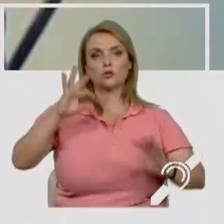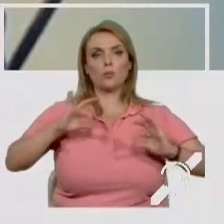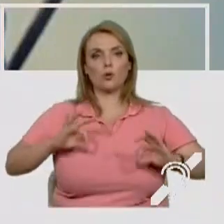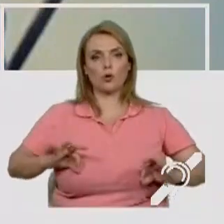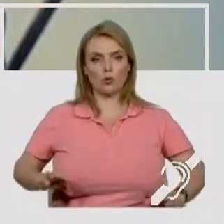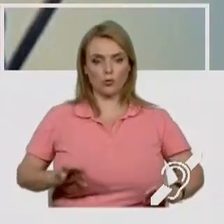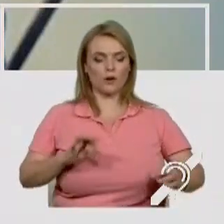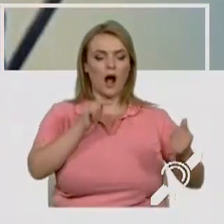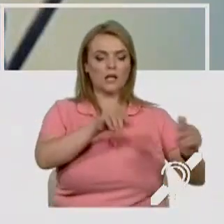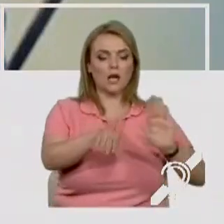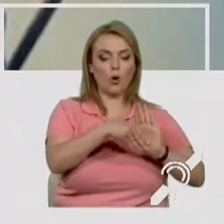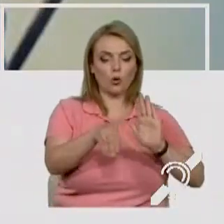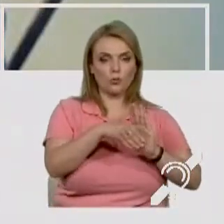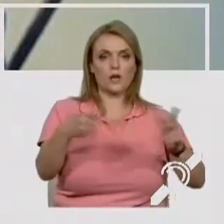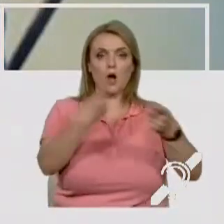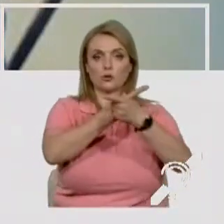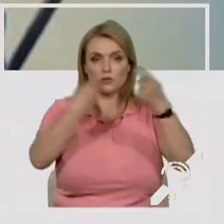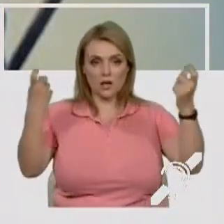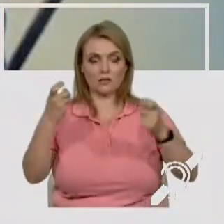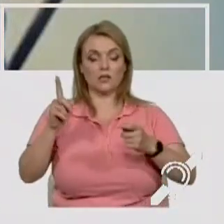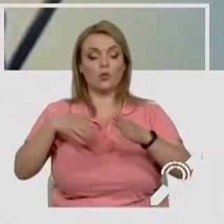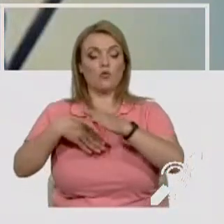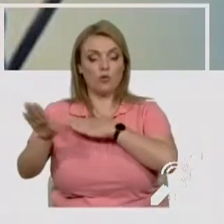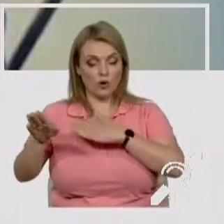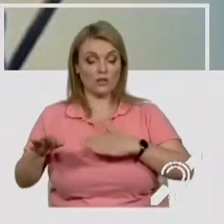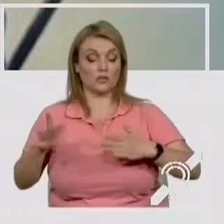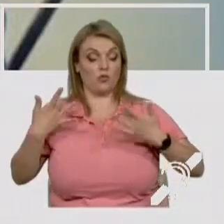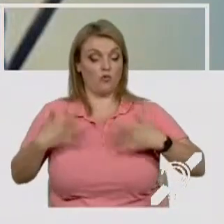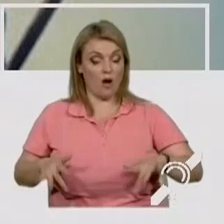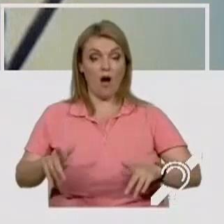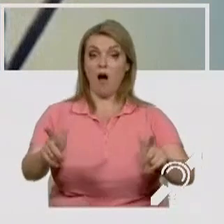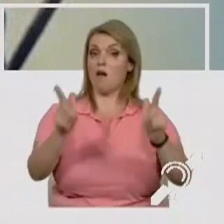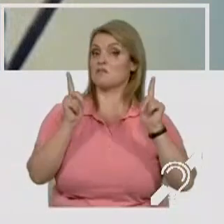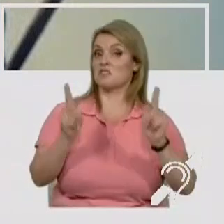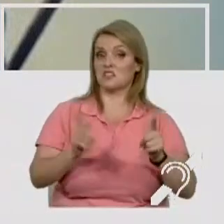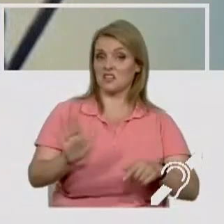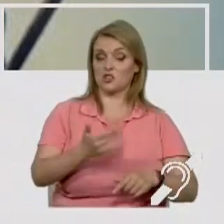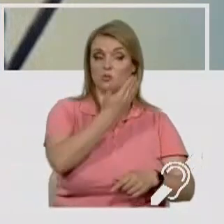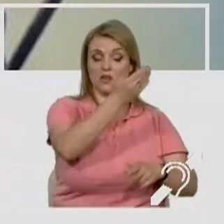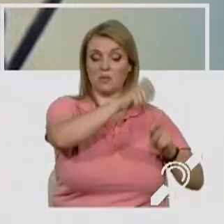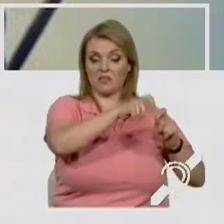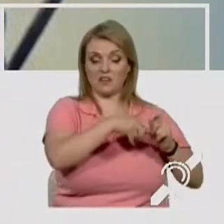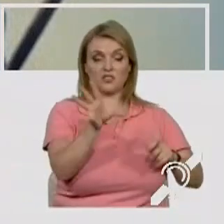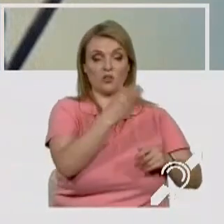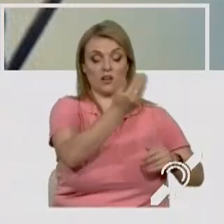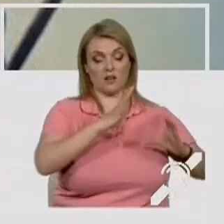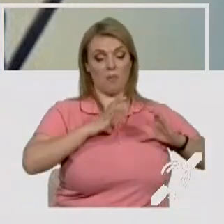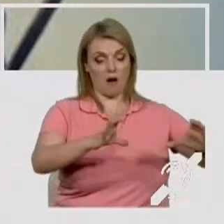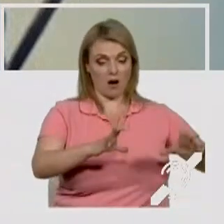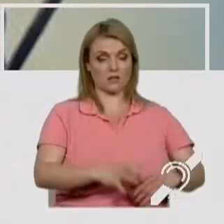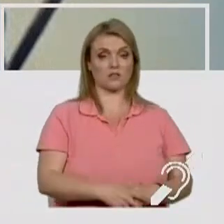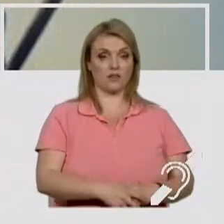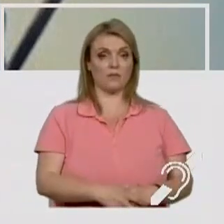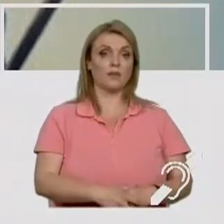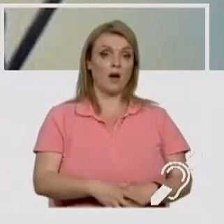Patru procurori anticorupție au anunțat că demisionează, deoarece nu sunt de acord să le fie verificate averea și integritatea. Anunțul a